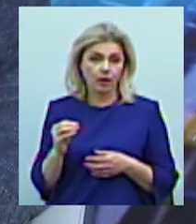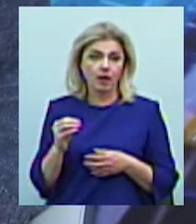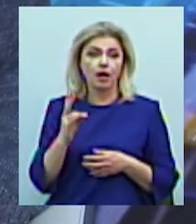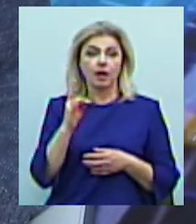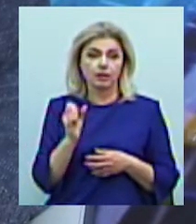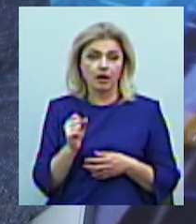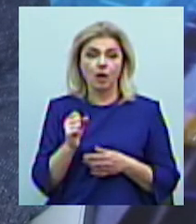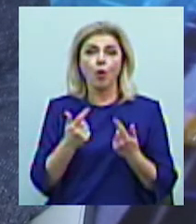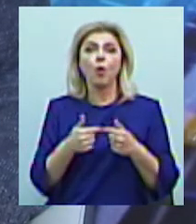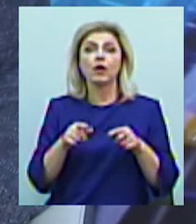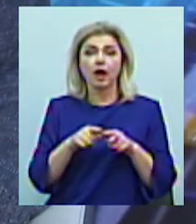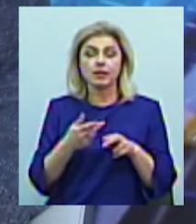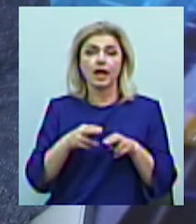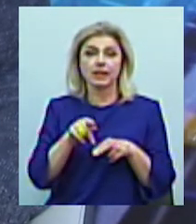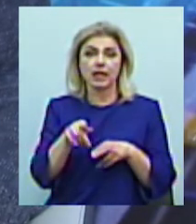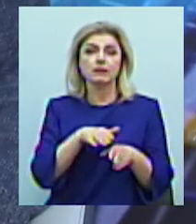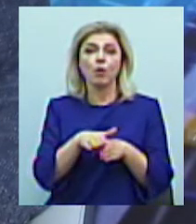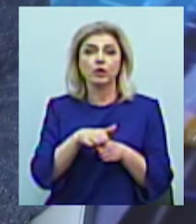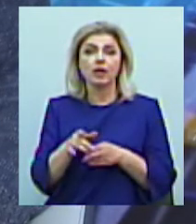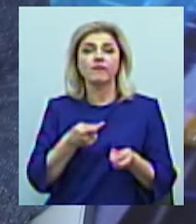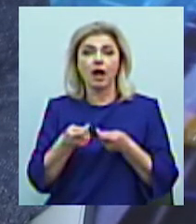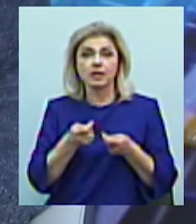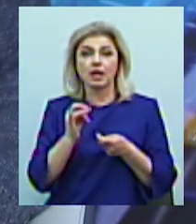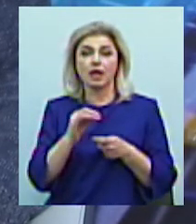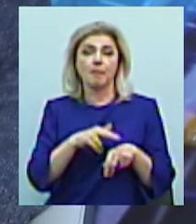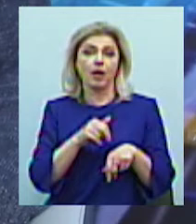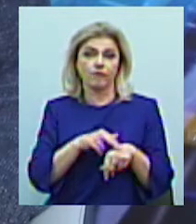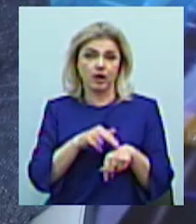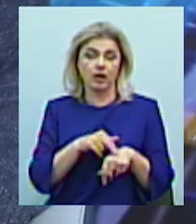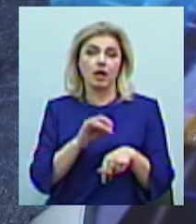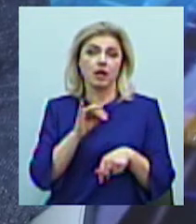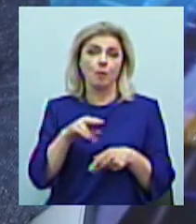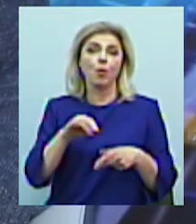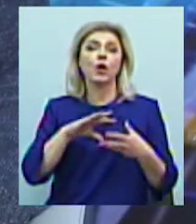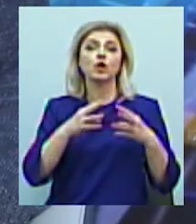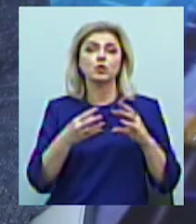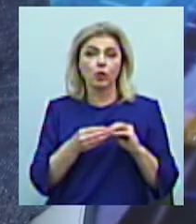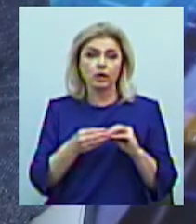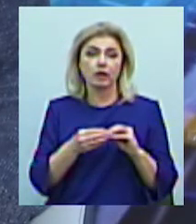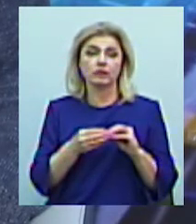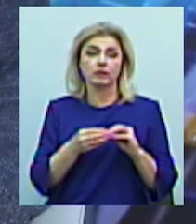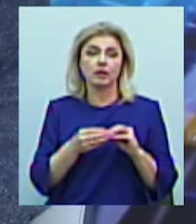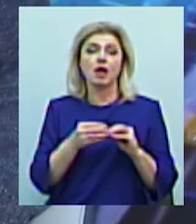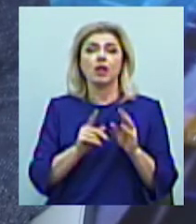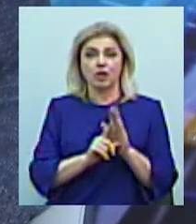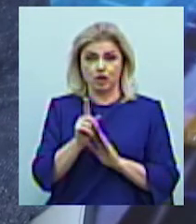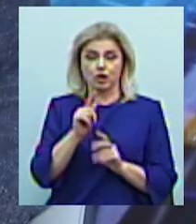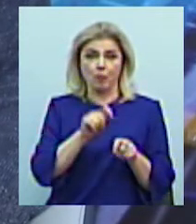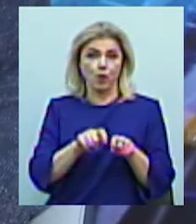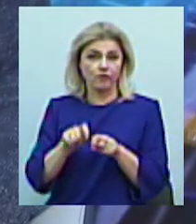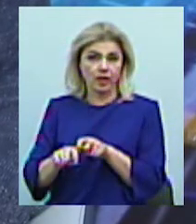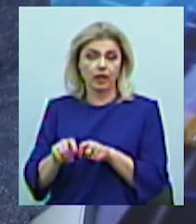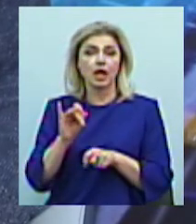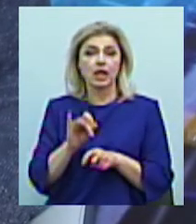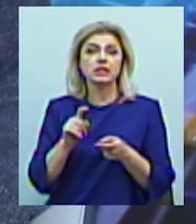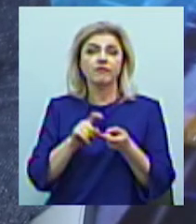на органы или исполнительной власти, или на правоохранительные органы. И по результату, наверное, пошли вот эти проверки. И, скорее всего, связано